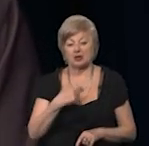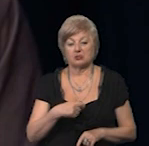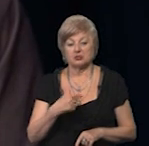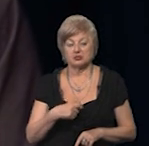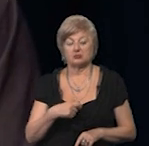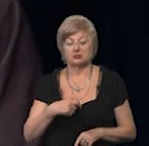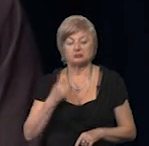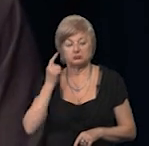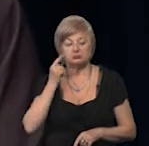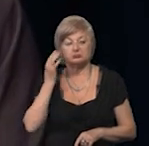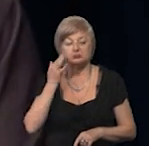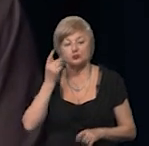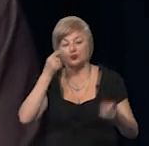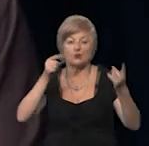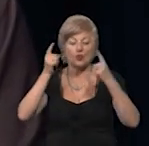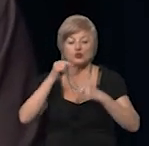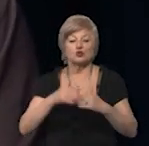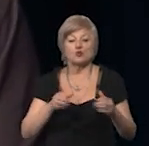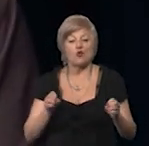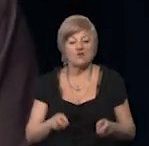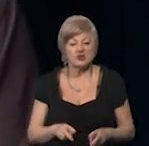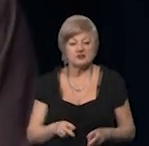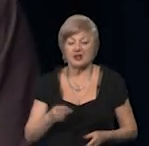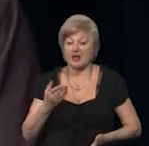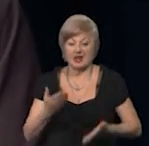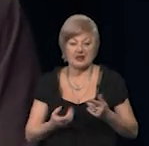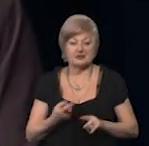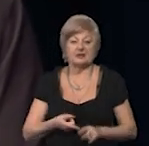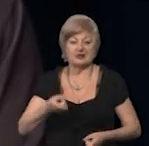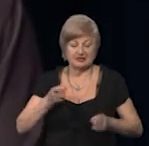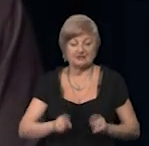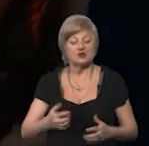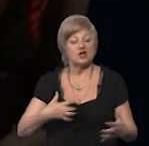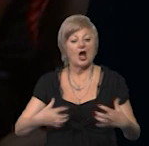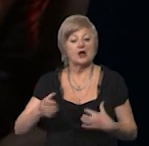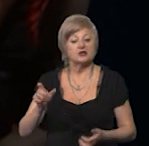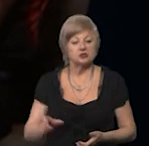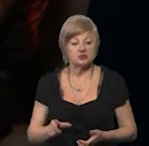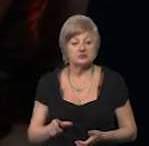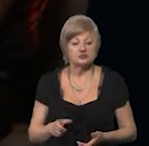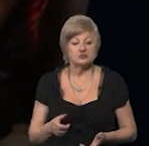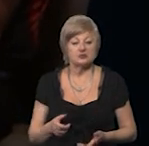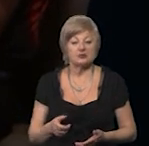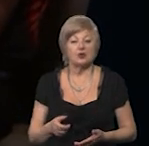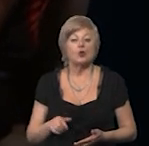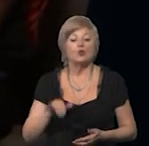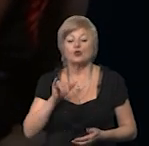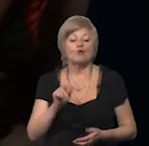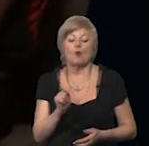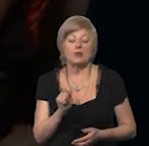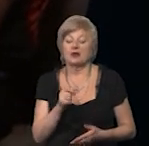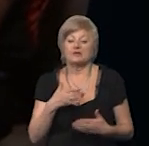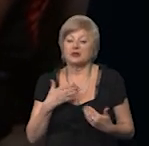процесі творчому, так чи інакше, якщо це дійсно артист. Ну, в нього немає, знаєте, перерву там взяв, пішов